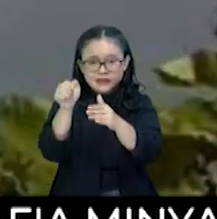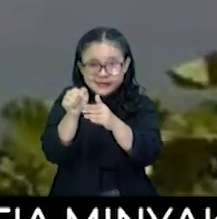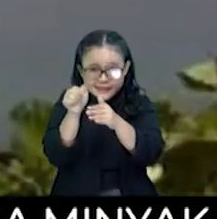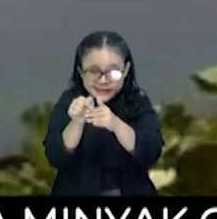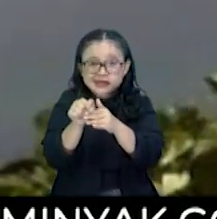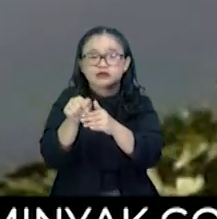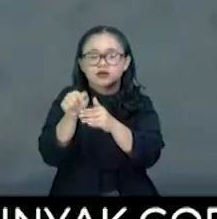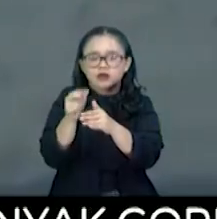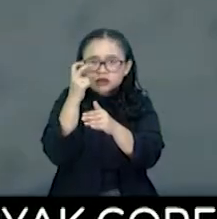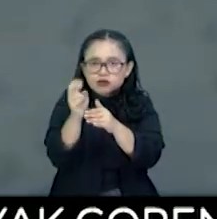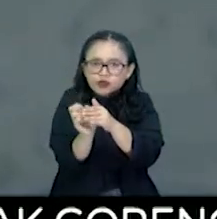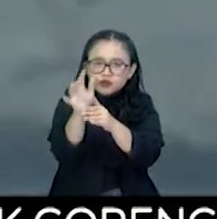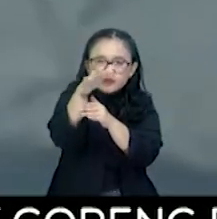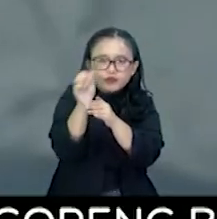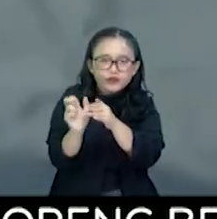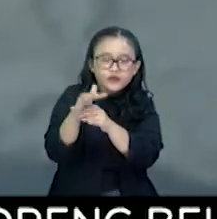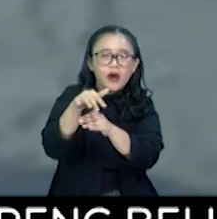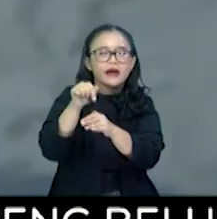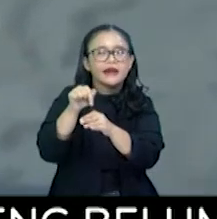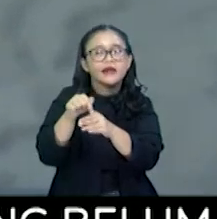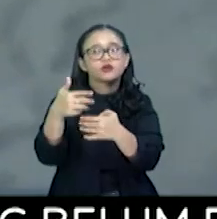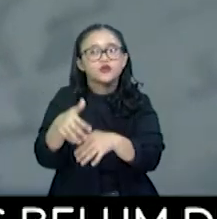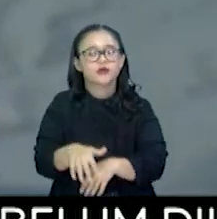vulkanik. Warga dan nelayan diimbau tidak mendekati ke